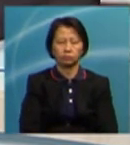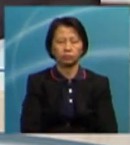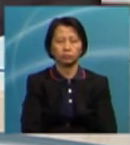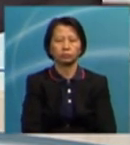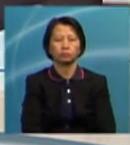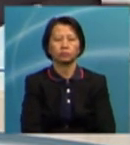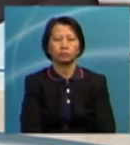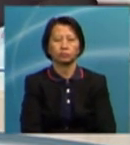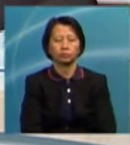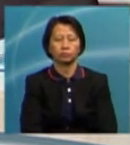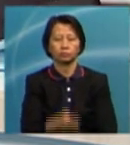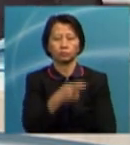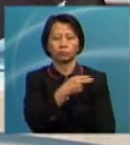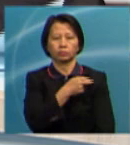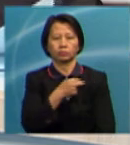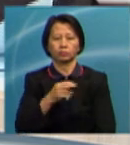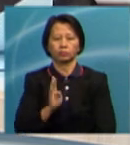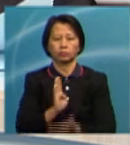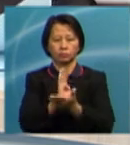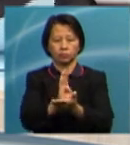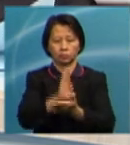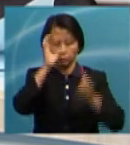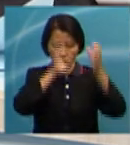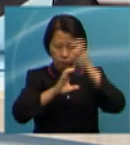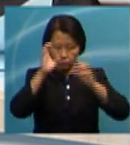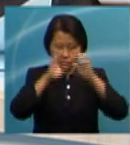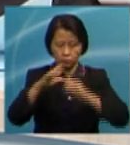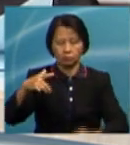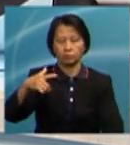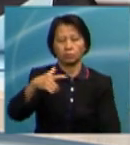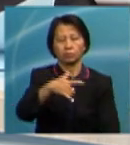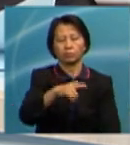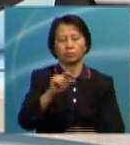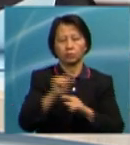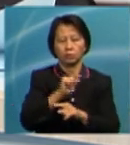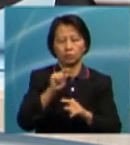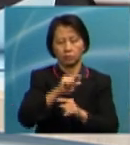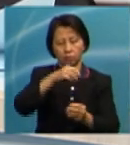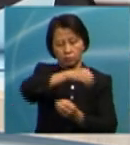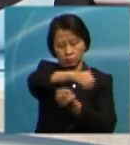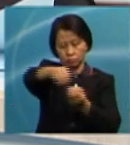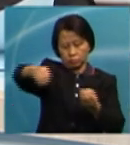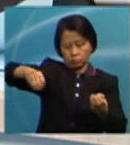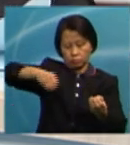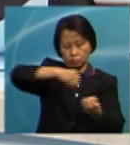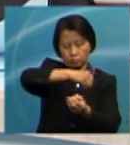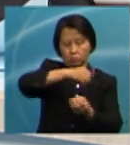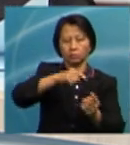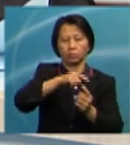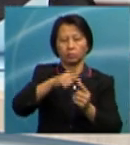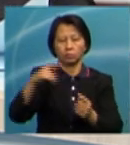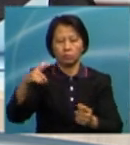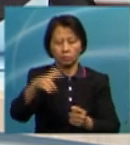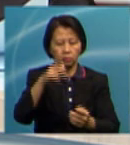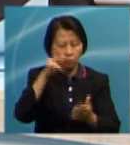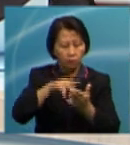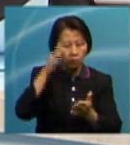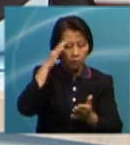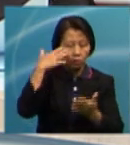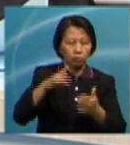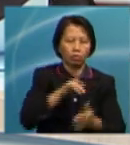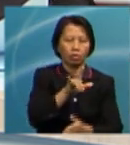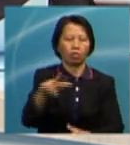Lumpur Indonesia akan membantu menjejaki MH370 menggunakan satelitnya apabila pesawat itu dikenap pasti telah